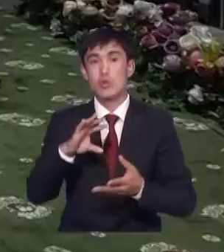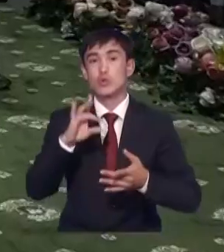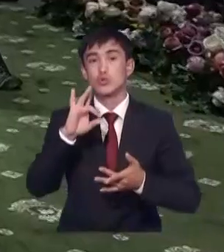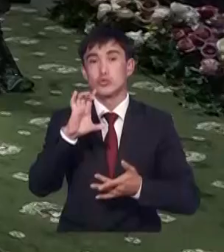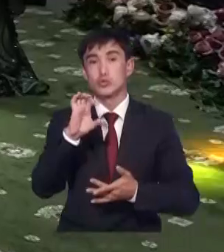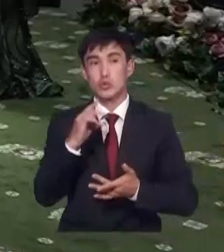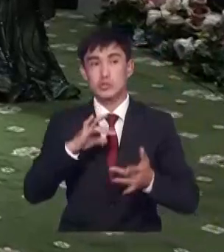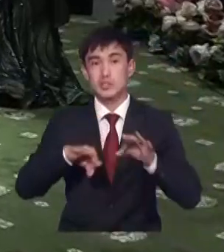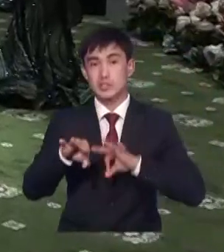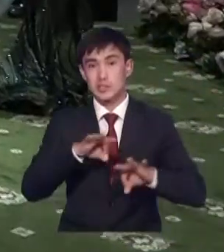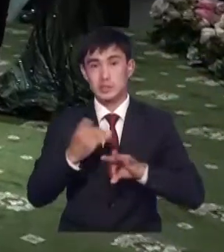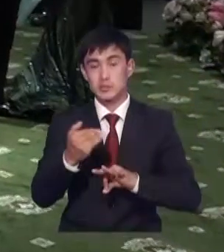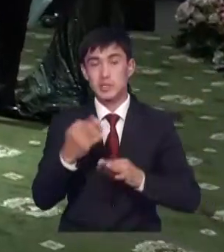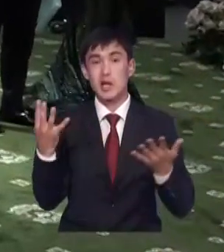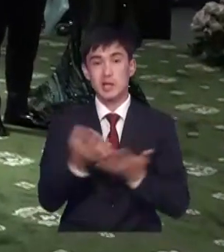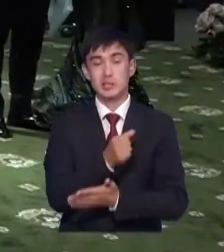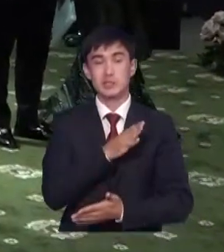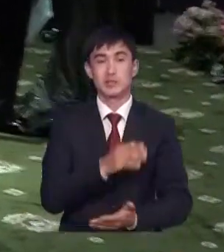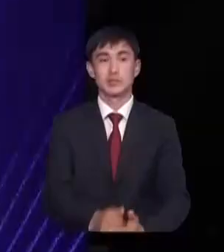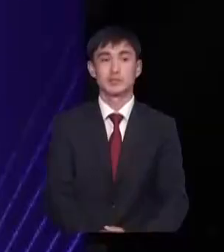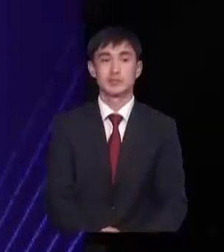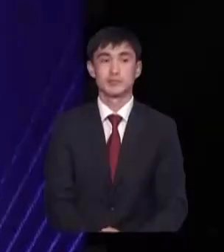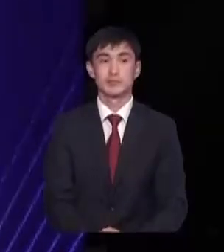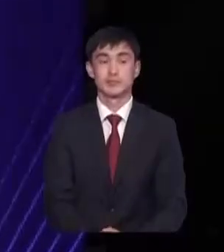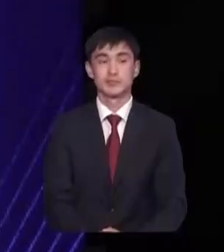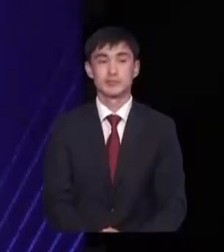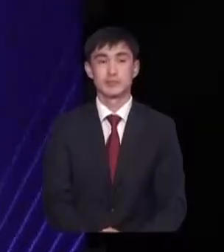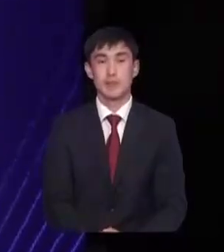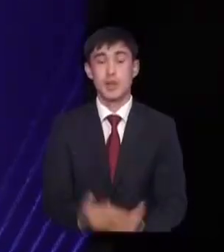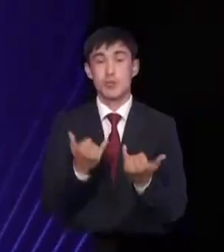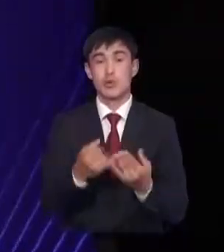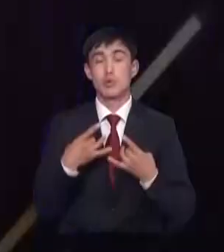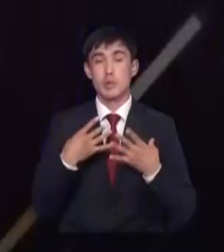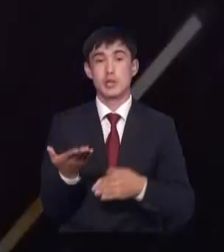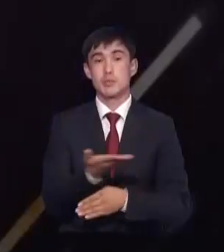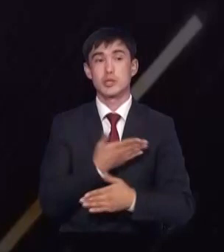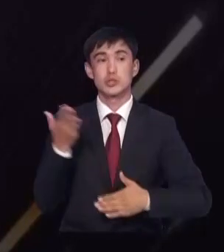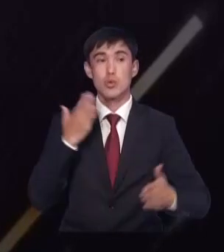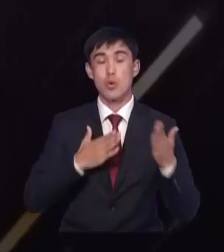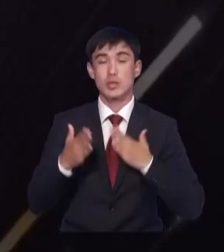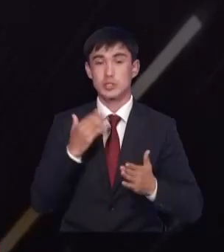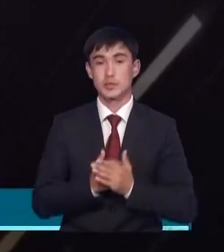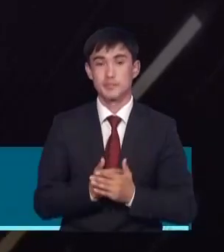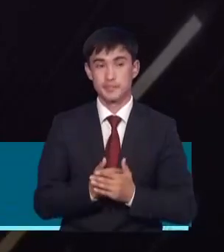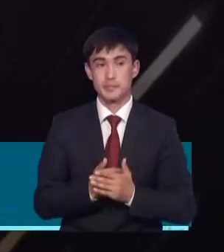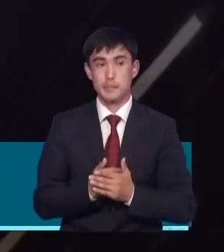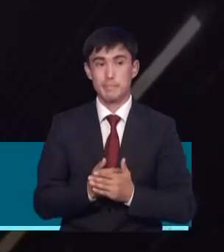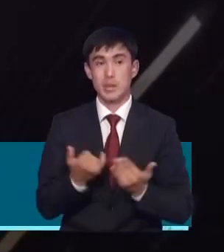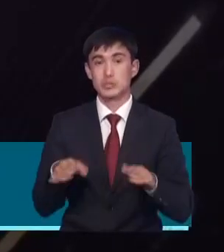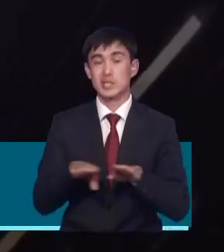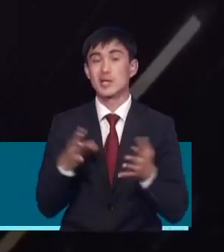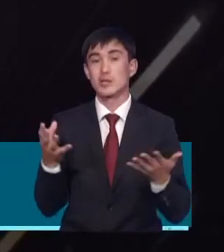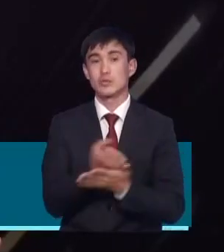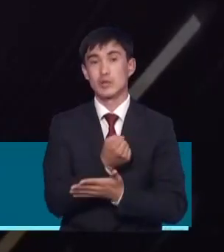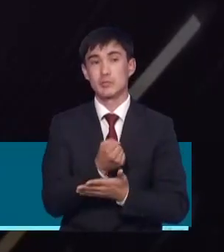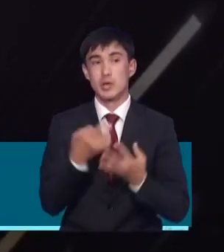әлеуметтік саяхат жобасы аясында грант жеңіп алды. Бүгінгі мереке мен үшін өте қуанышты болып тұрмын. Бұндай грант ұтып